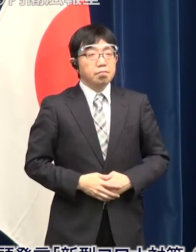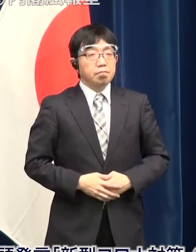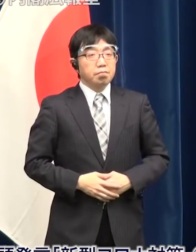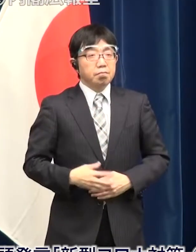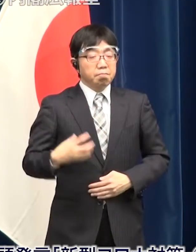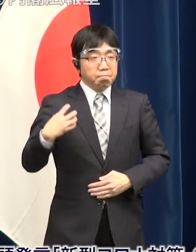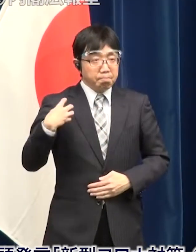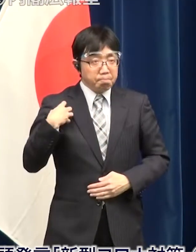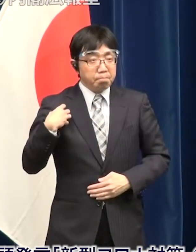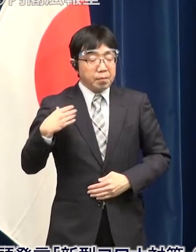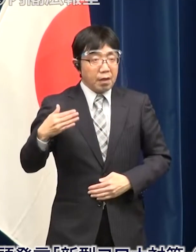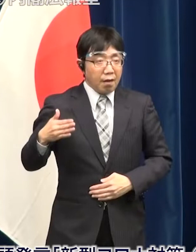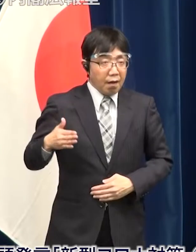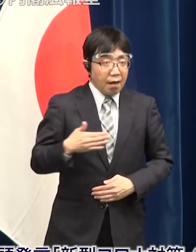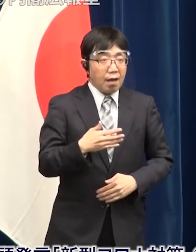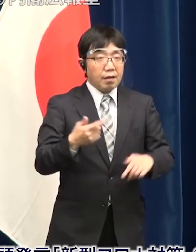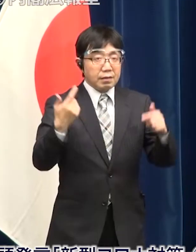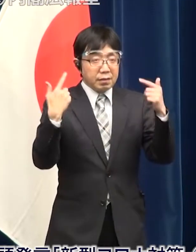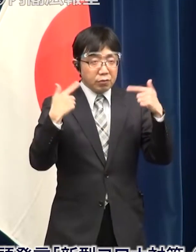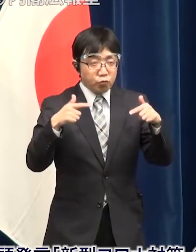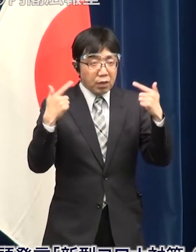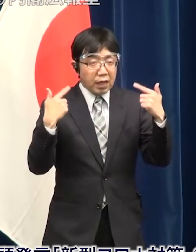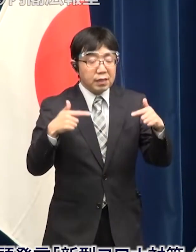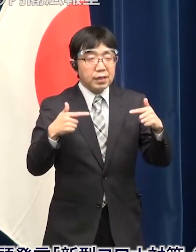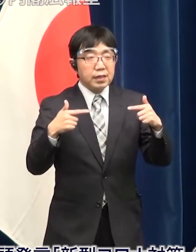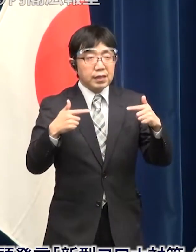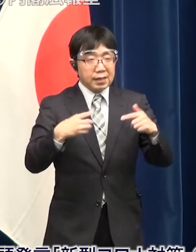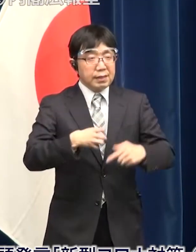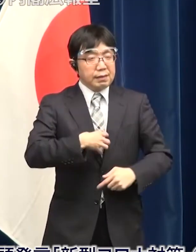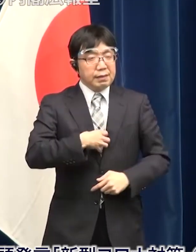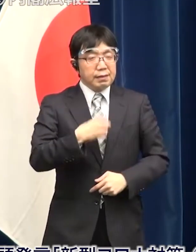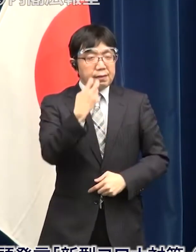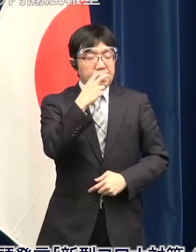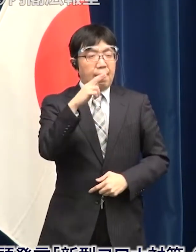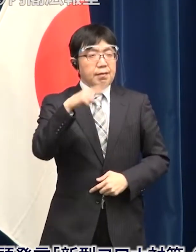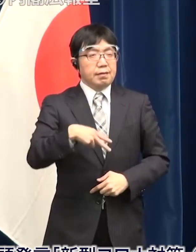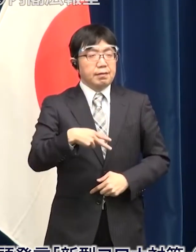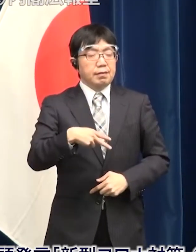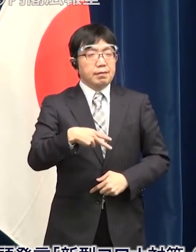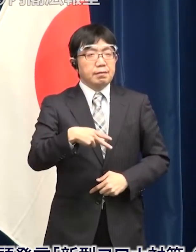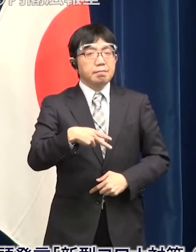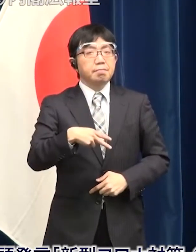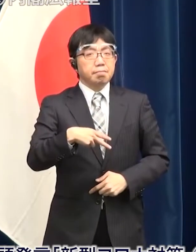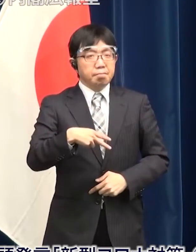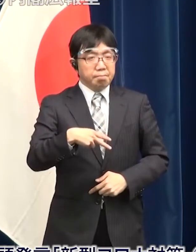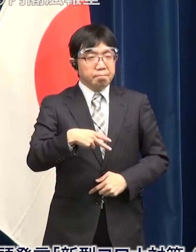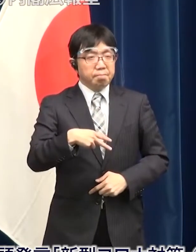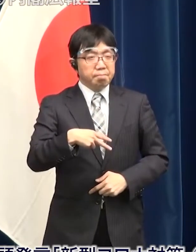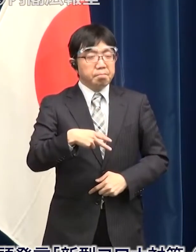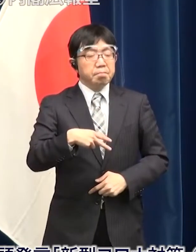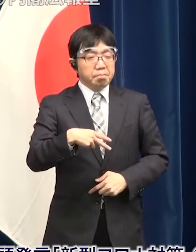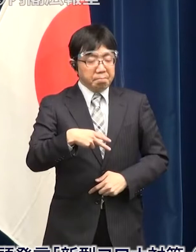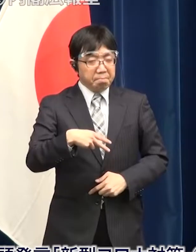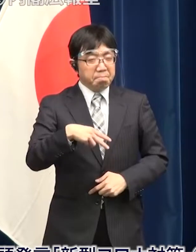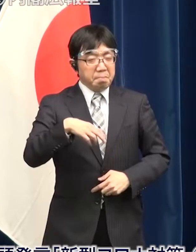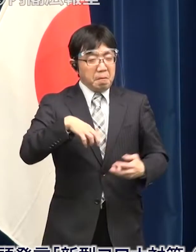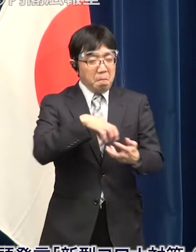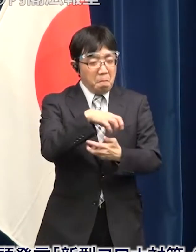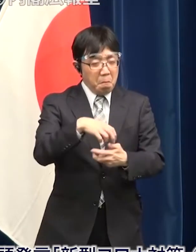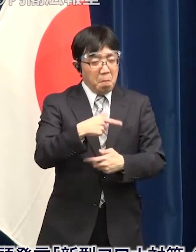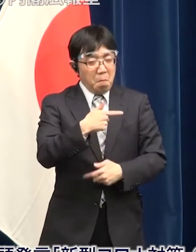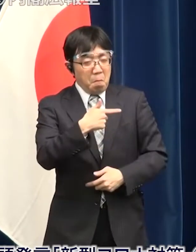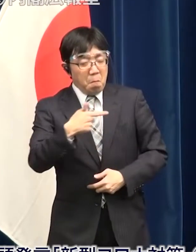就任以来常に危機管理の予定である最悪の事態を想定し